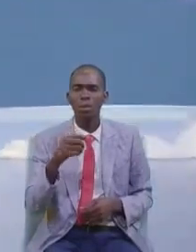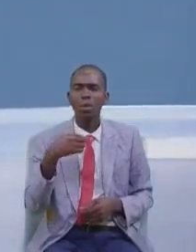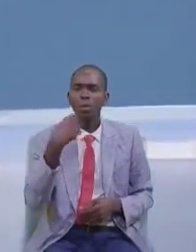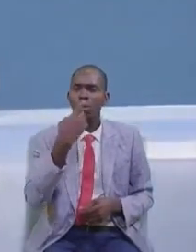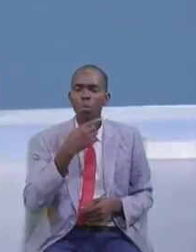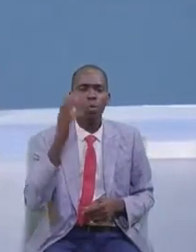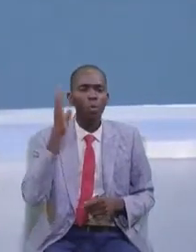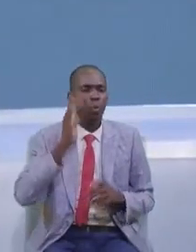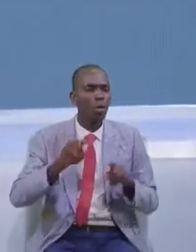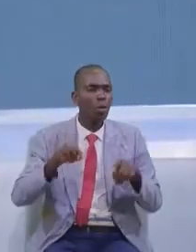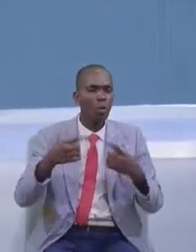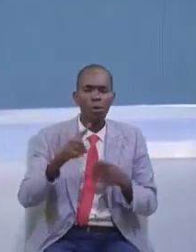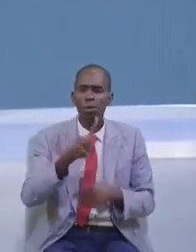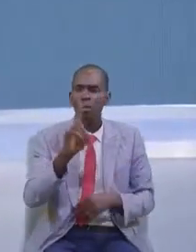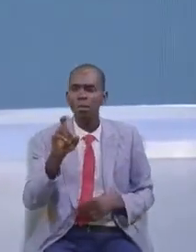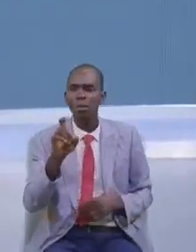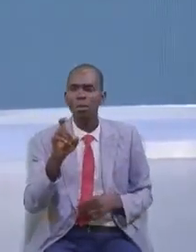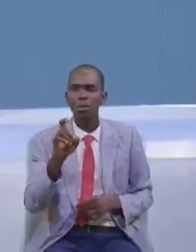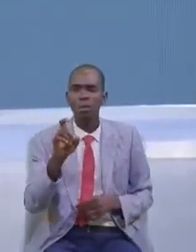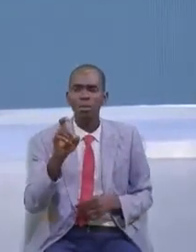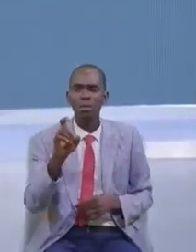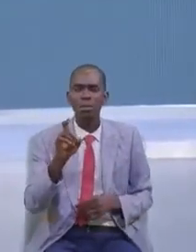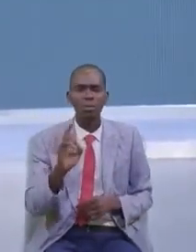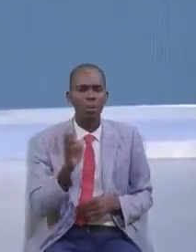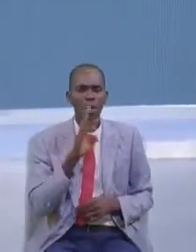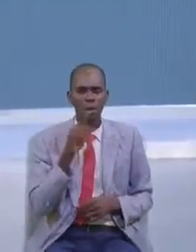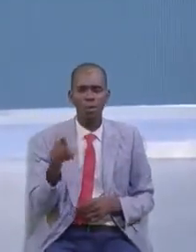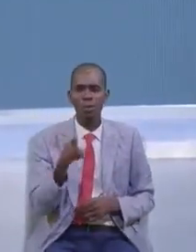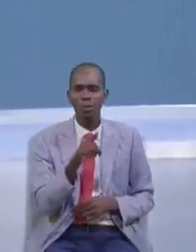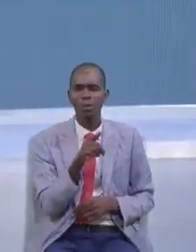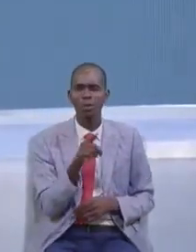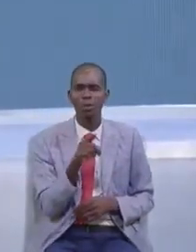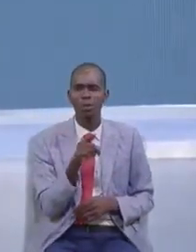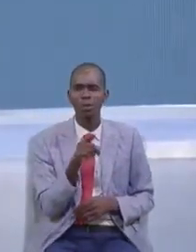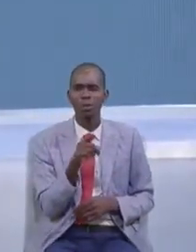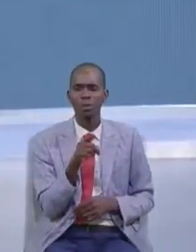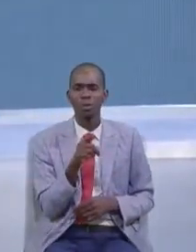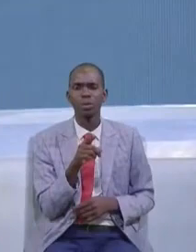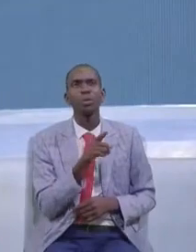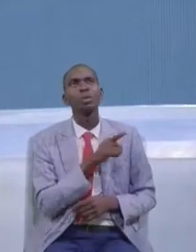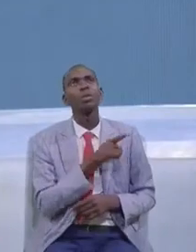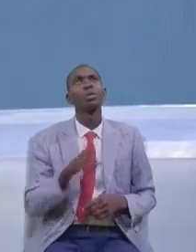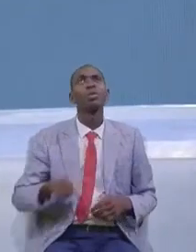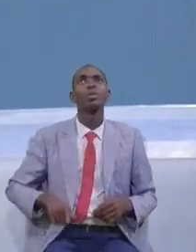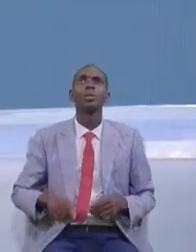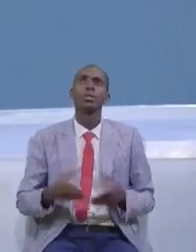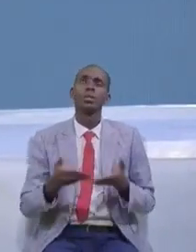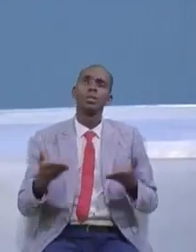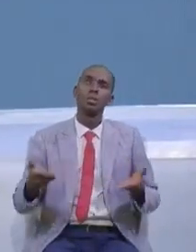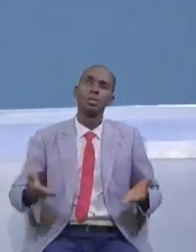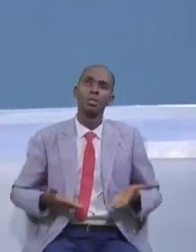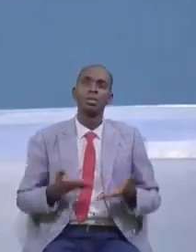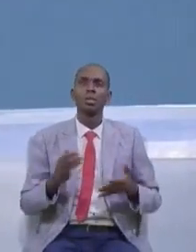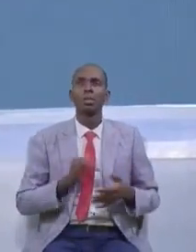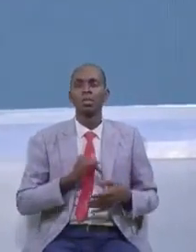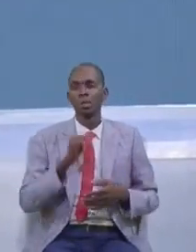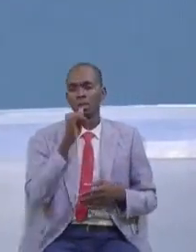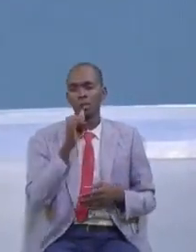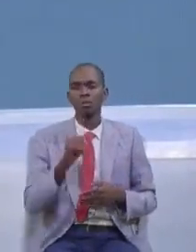go? ఎవరు వెళ్తారు అండి? Where are you? ఎక్కడున్నారు? Lord, here I am. ప్రభువా, నేను ఇక్కడ